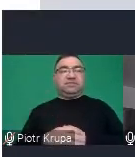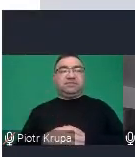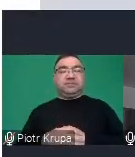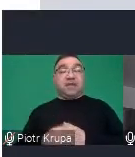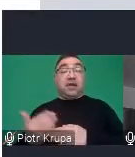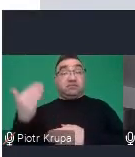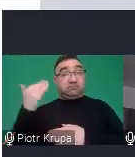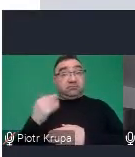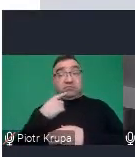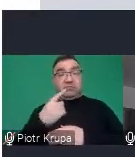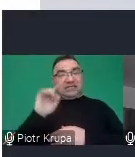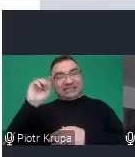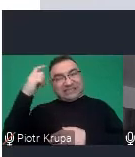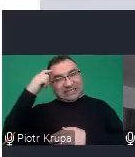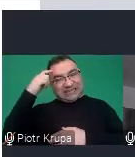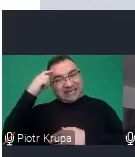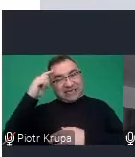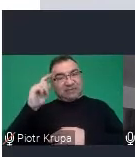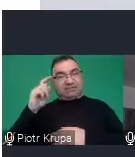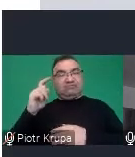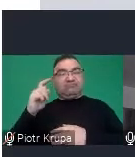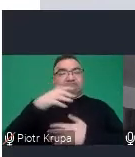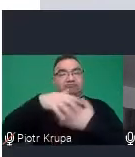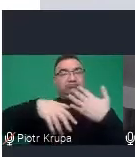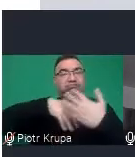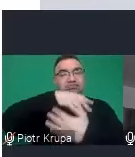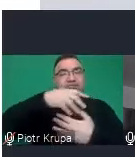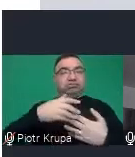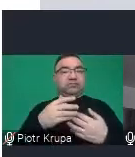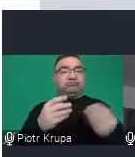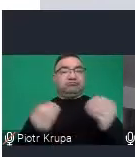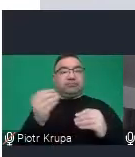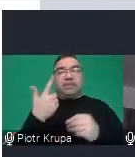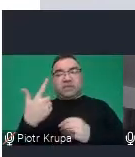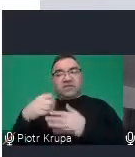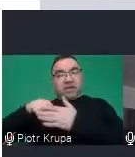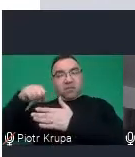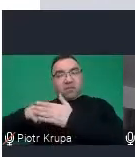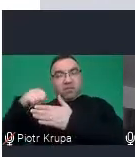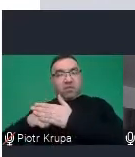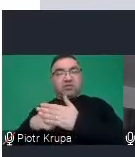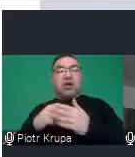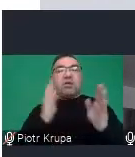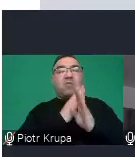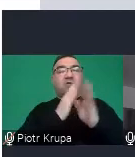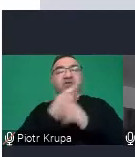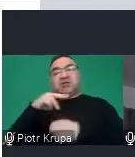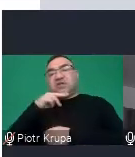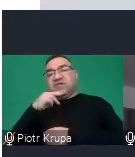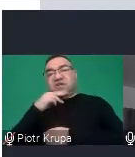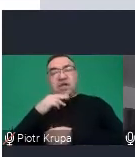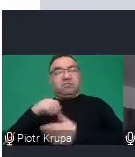wcześniej wspomniałem, centrala hybrydowa jest złożona z dwóch pomp ciepła powietrze-woda